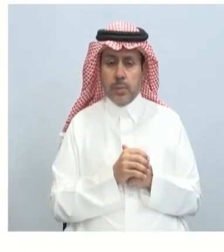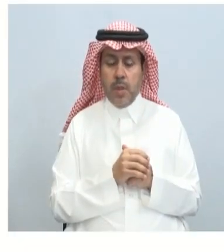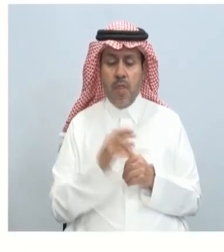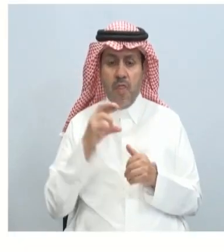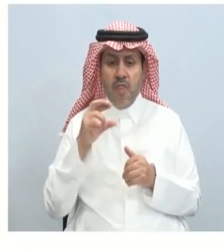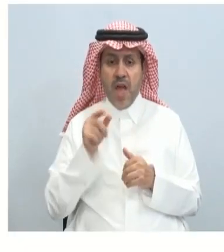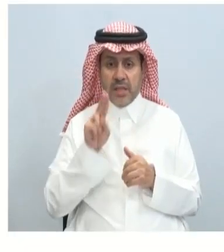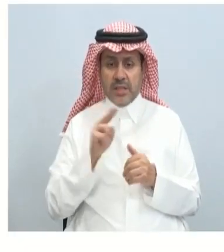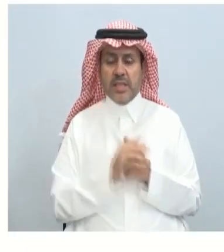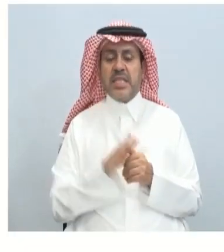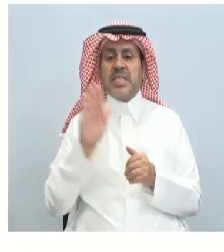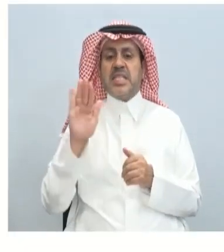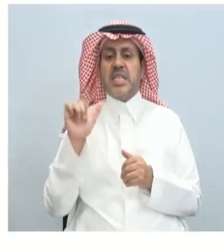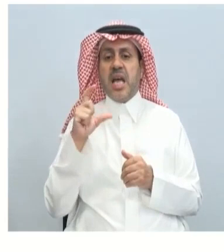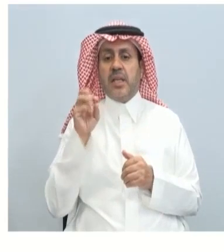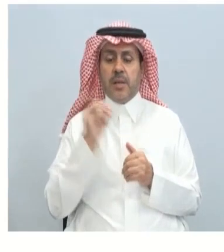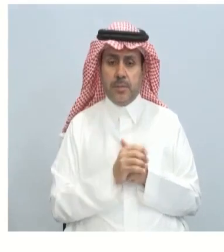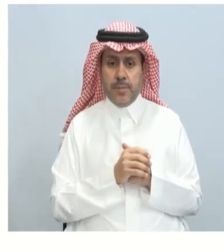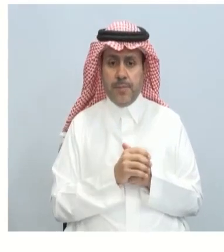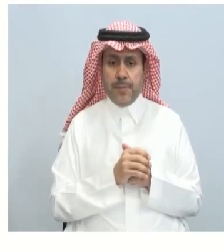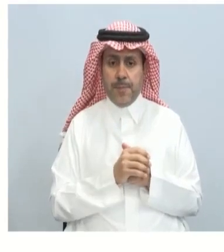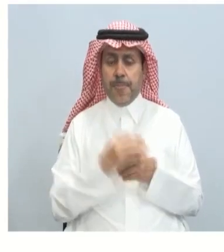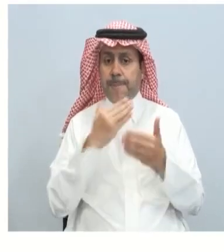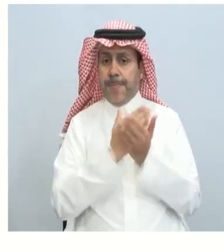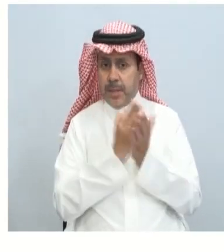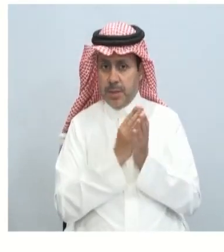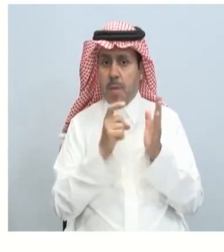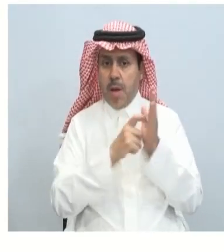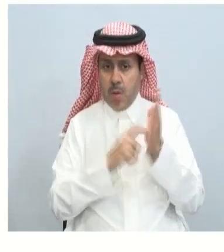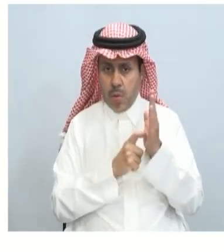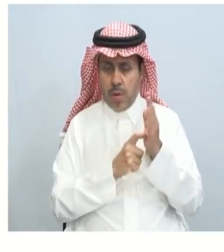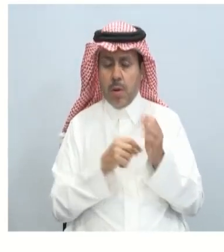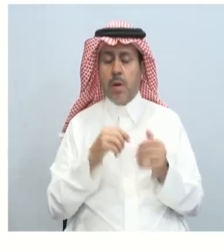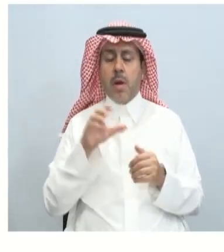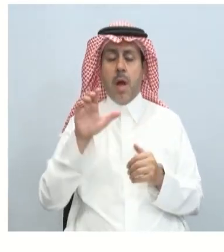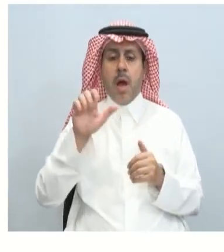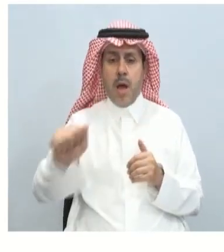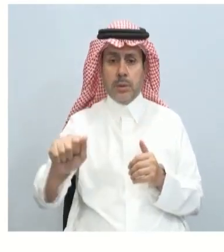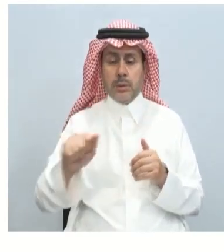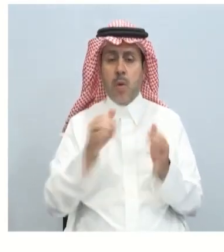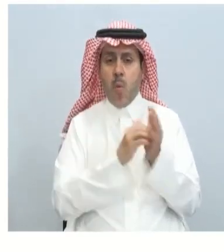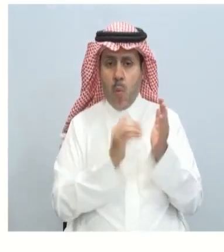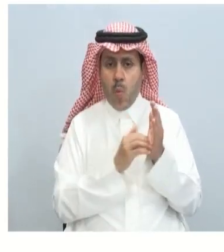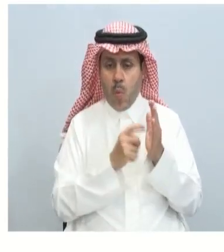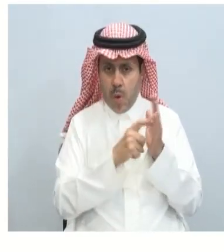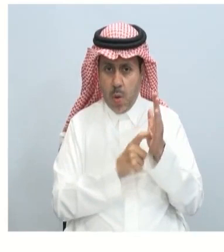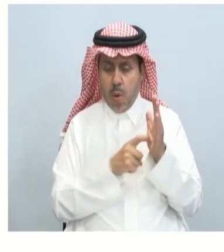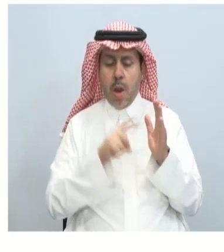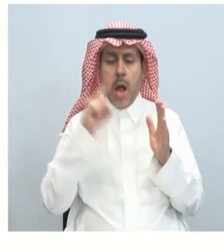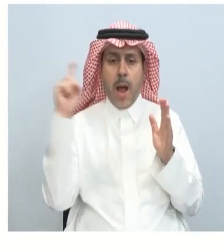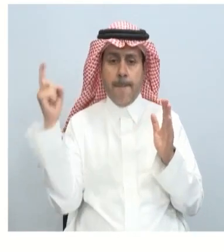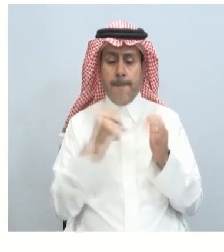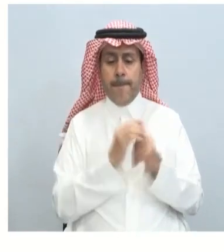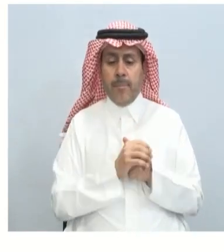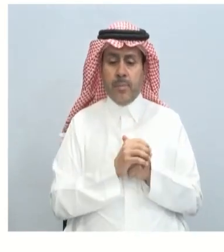سياده وايضا حيث يقسم القانون الى قانون خاص وقانون عام لذا تتناول هذه